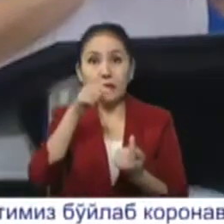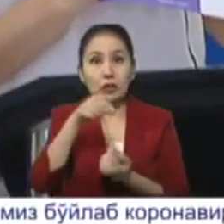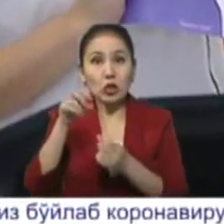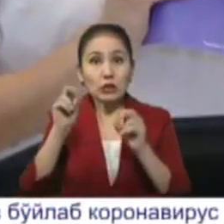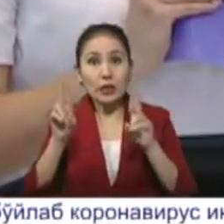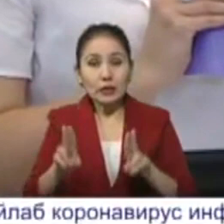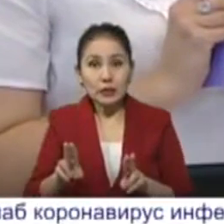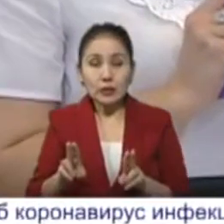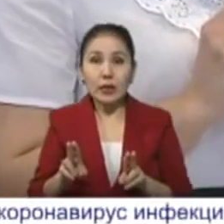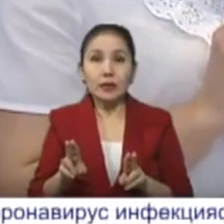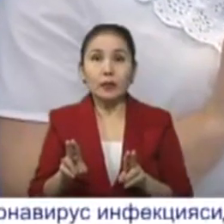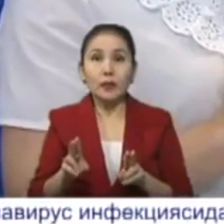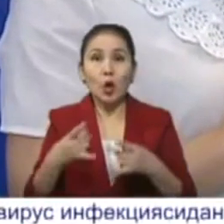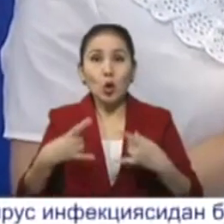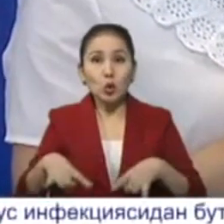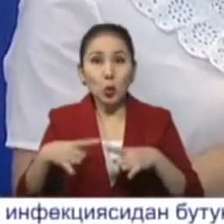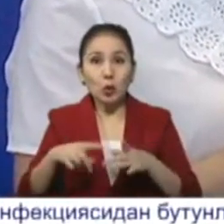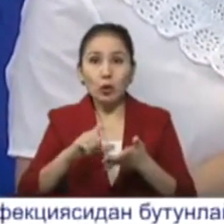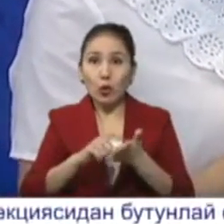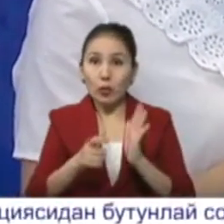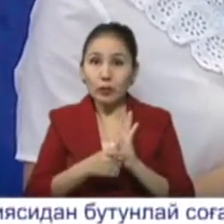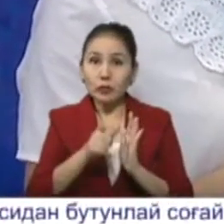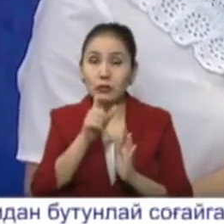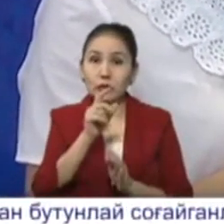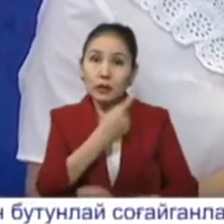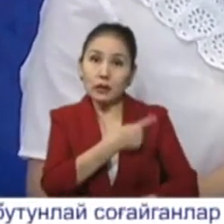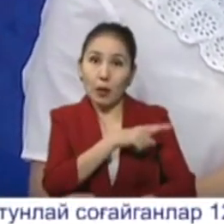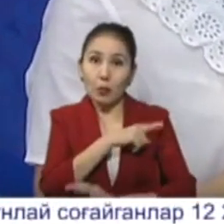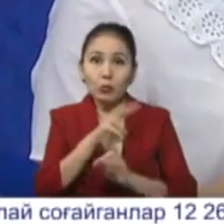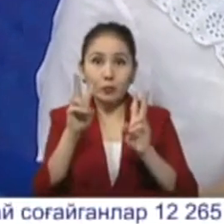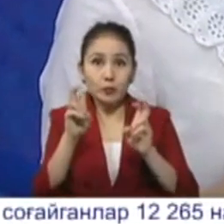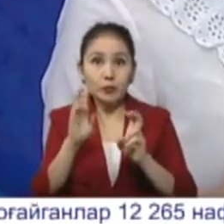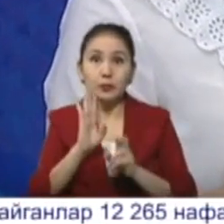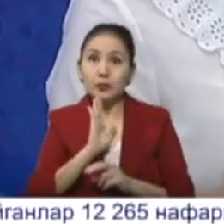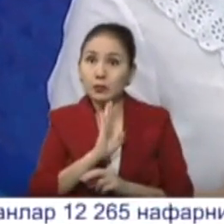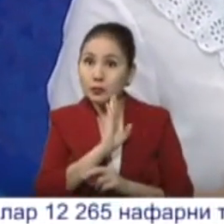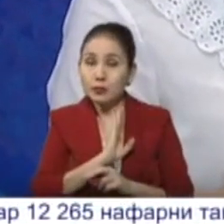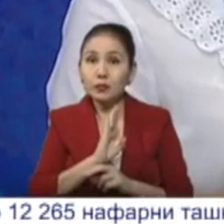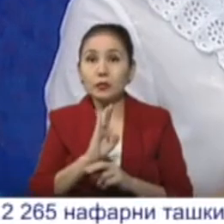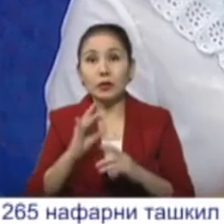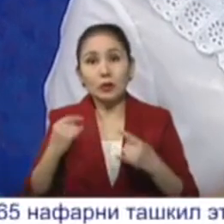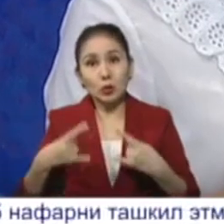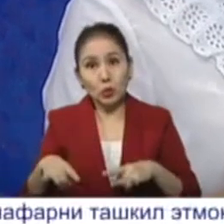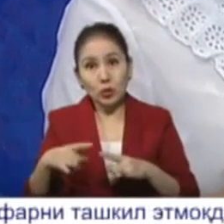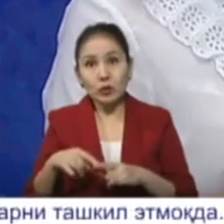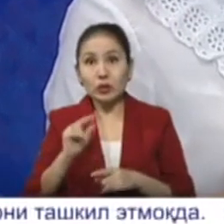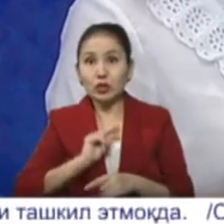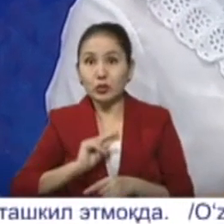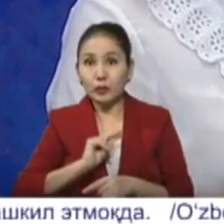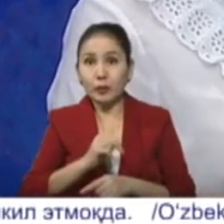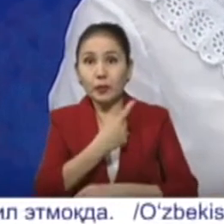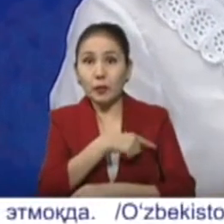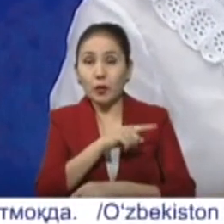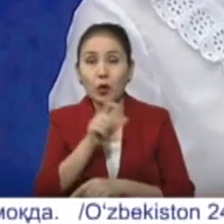ixtisoslashtirilgan tug'ruq komplekslarida ishlovchi xodimlar hamda barcha tug'ruq komplekslarida ishlovchi